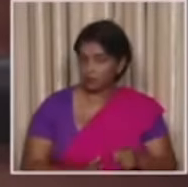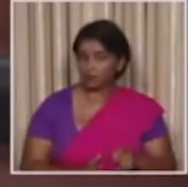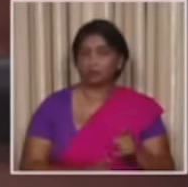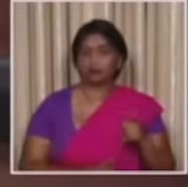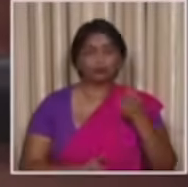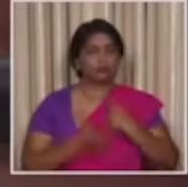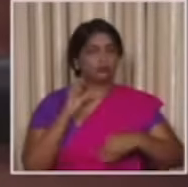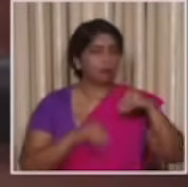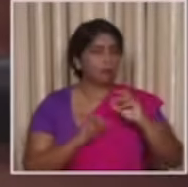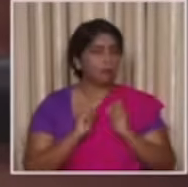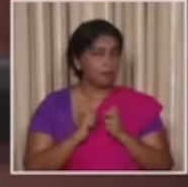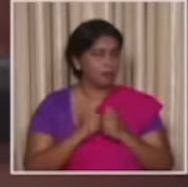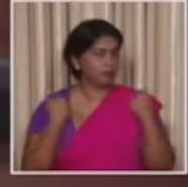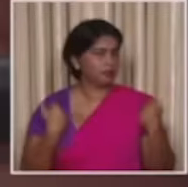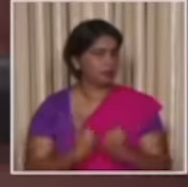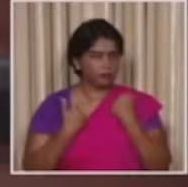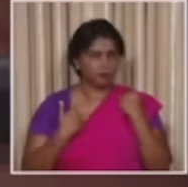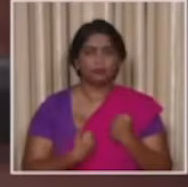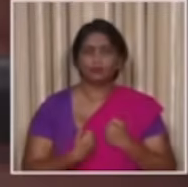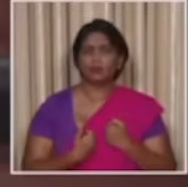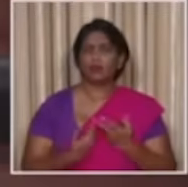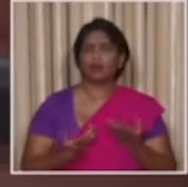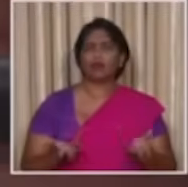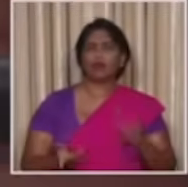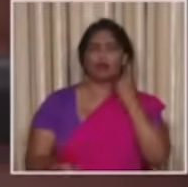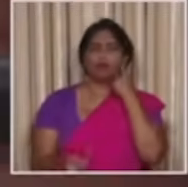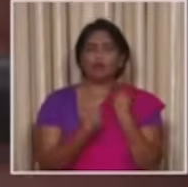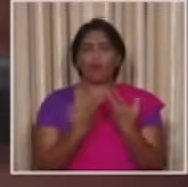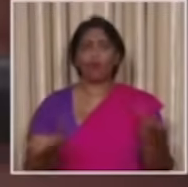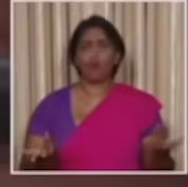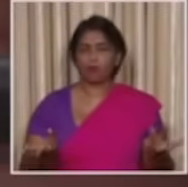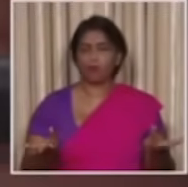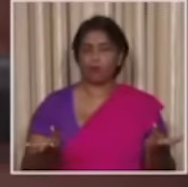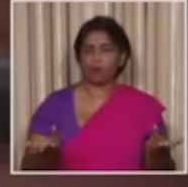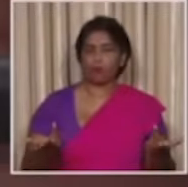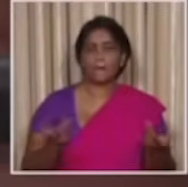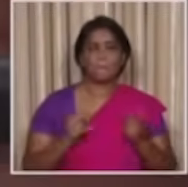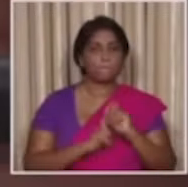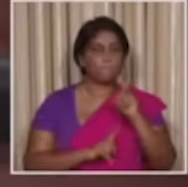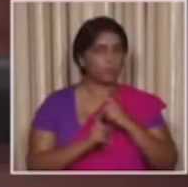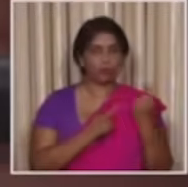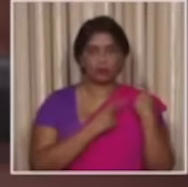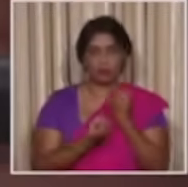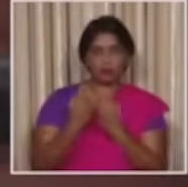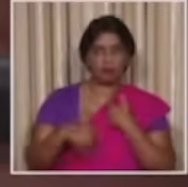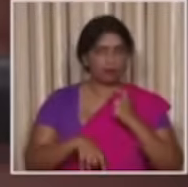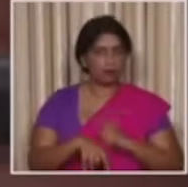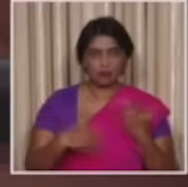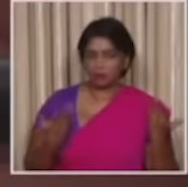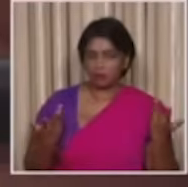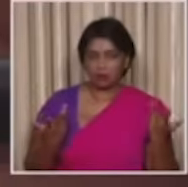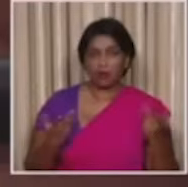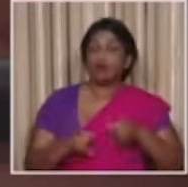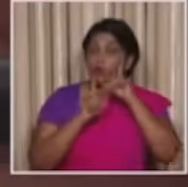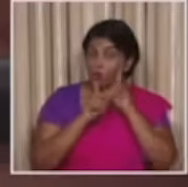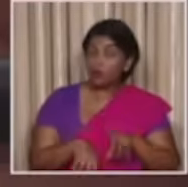ජනමත විචාරණ තුඩු දෙන වගන්තිත් එක්ක ගැටෙනවනම්, කොතනද ඒක වග විභාගයට ලක් කරන්නේ? පාර්ලිමේන්තුවේ වග විභාගයට ලක් කරන්න අවස්ථාවක් නැහැ. අන්න